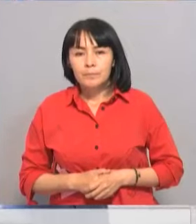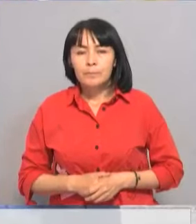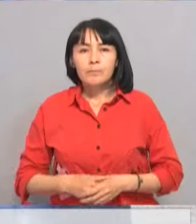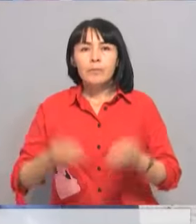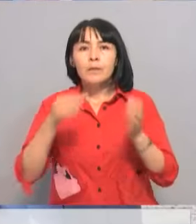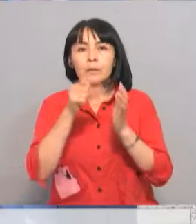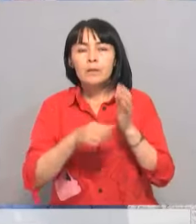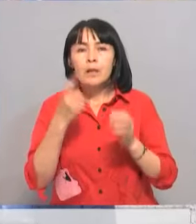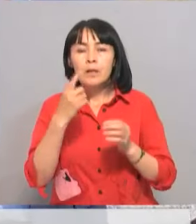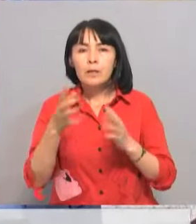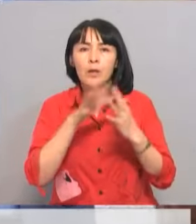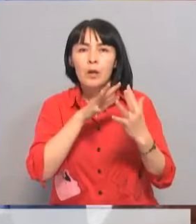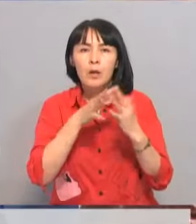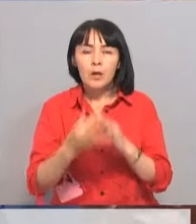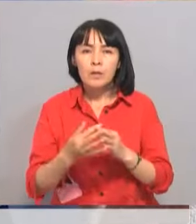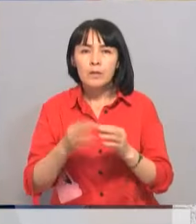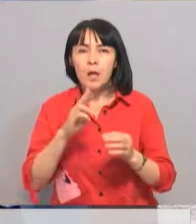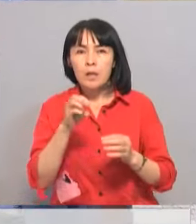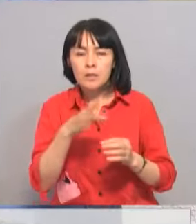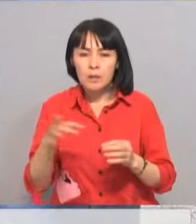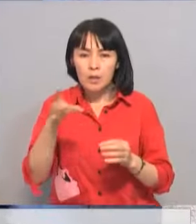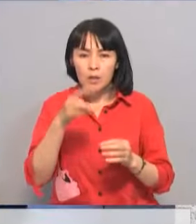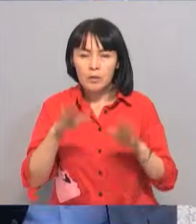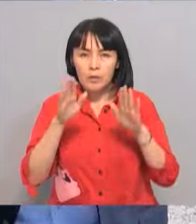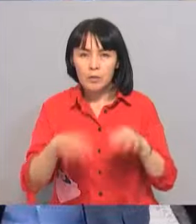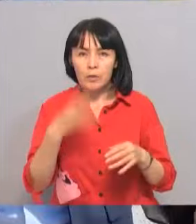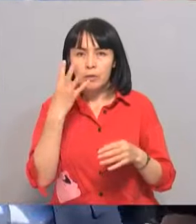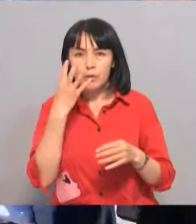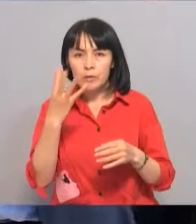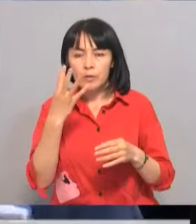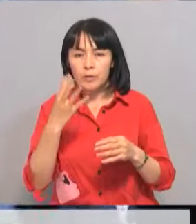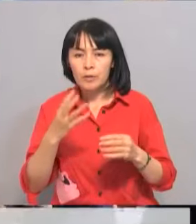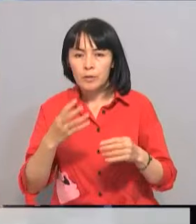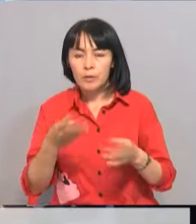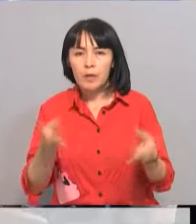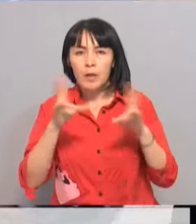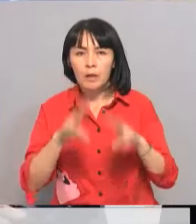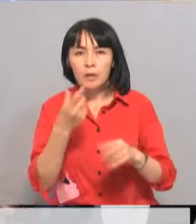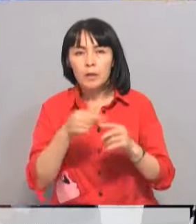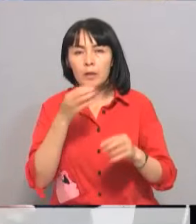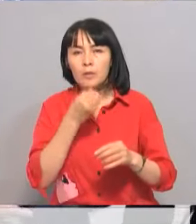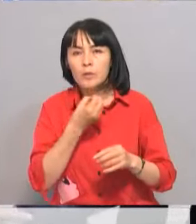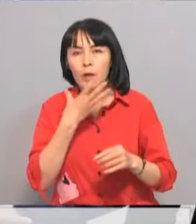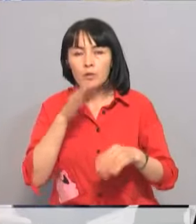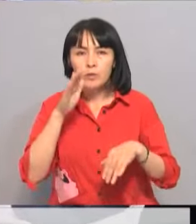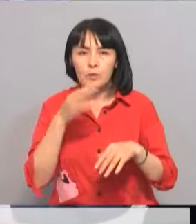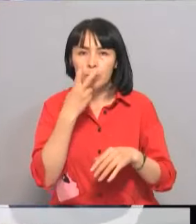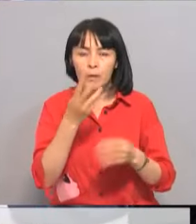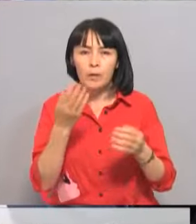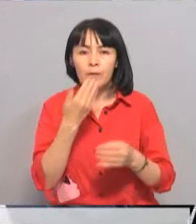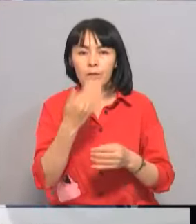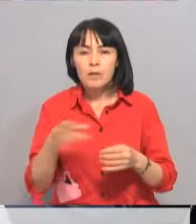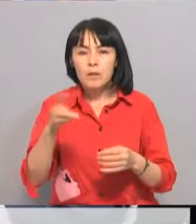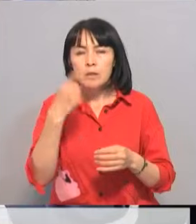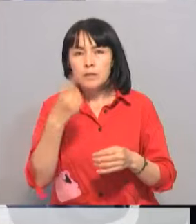Из 61 населенного пункта Казгурского района только 4 не подключены к газу. Это очень хороший показатель. Ваш